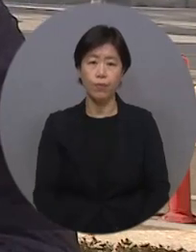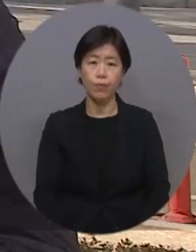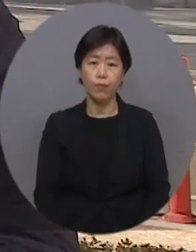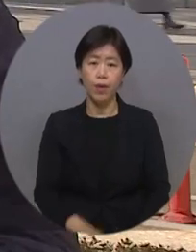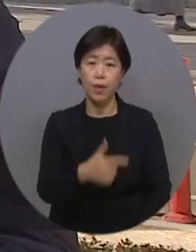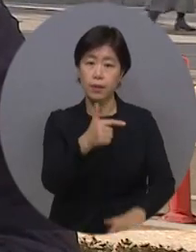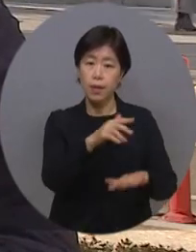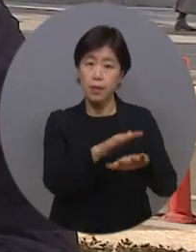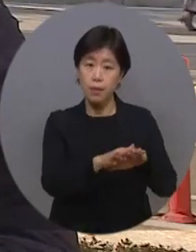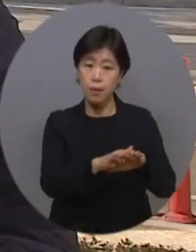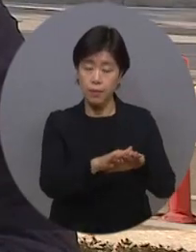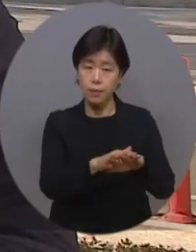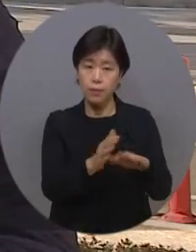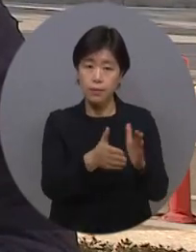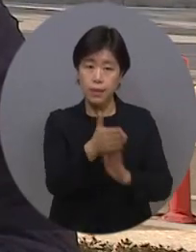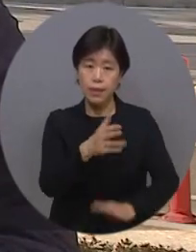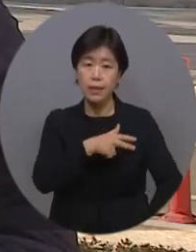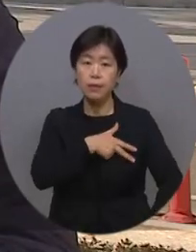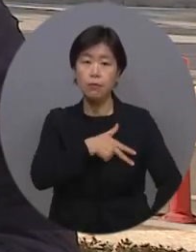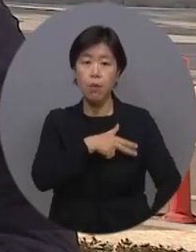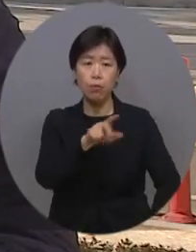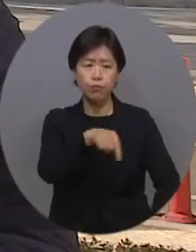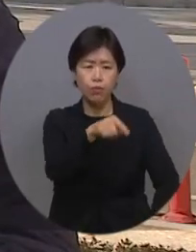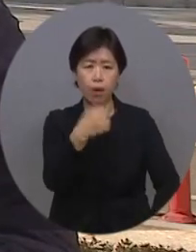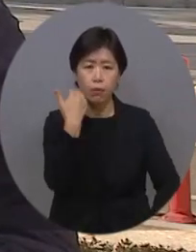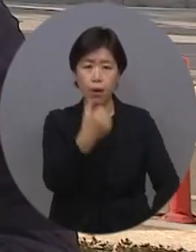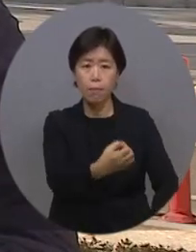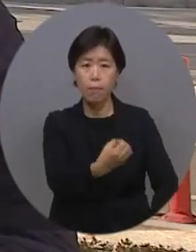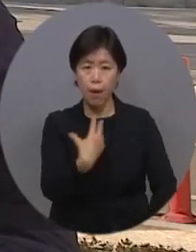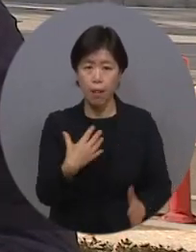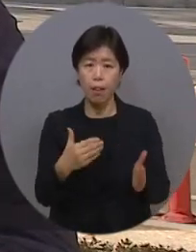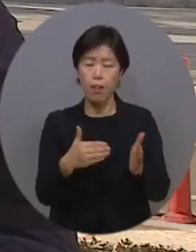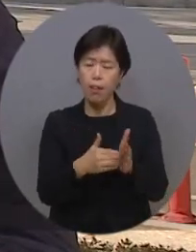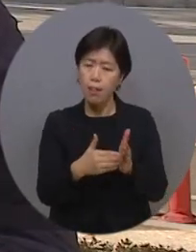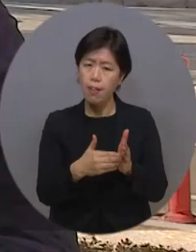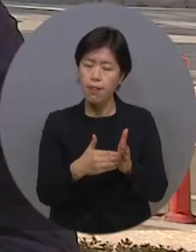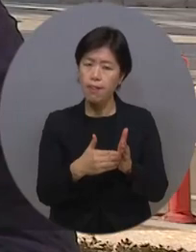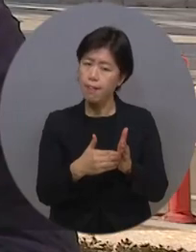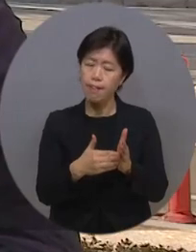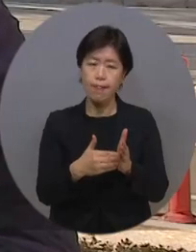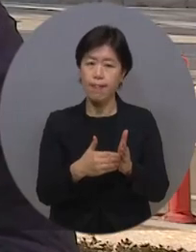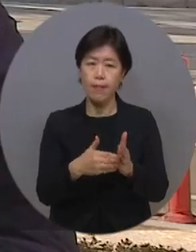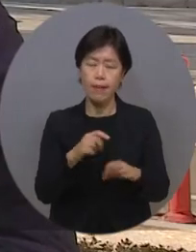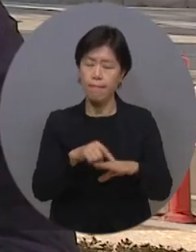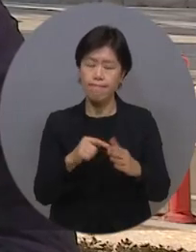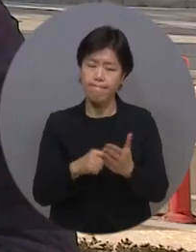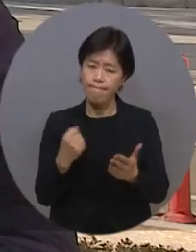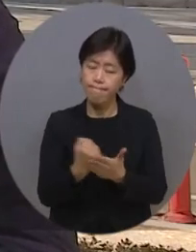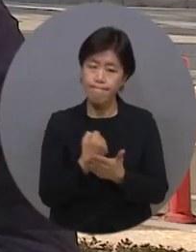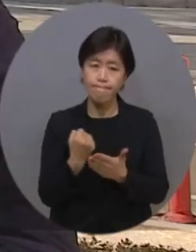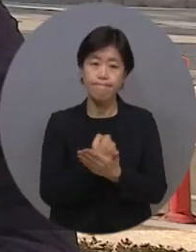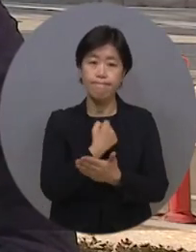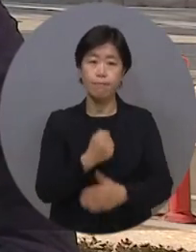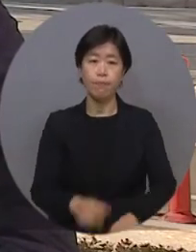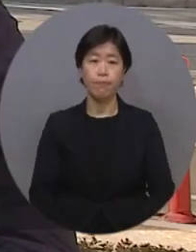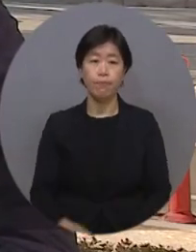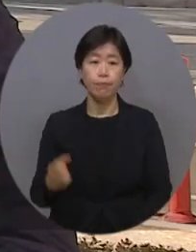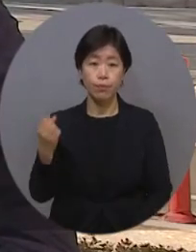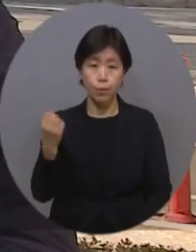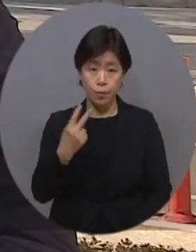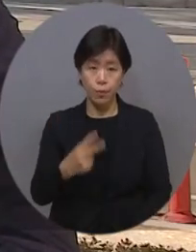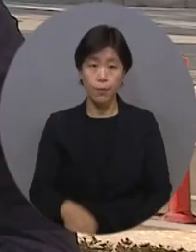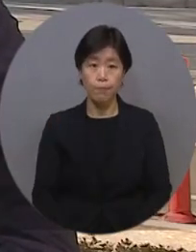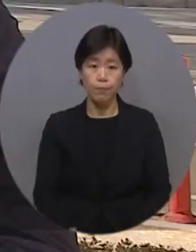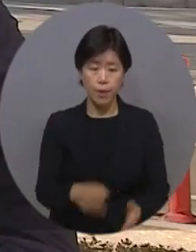대전시 의원 중에 누군가가 그런 발언을 한 거를 유감스럽게 생각합니다. 예, 그리고